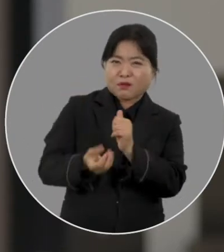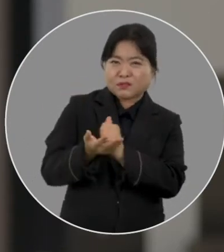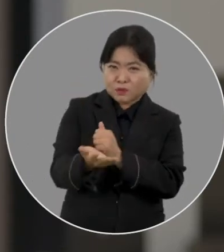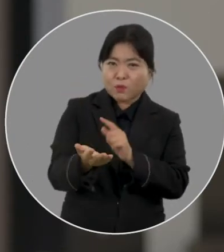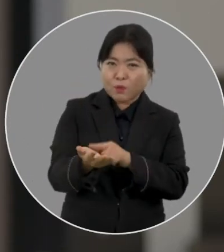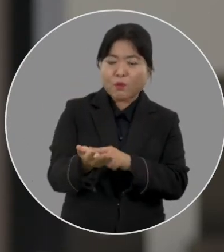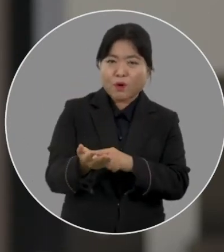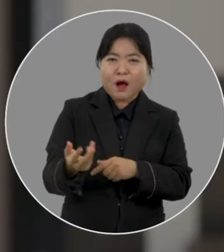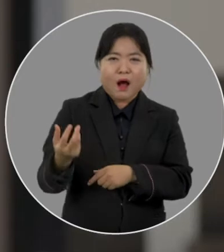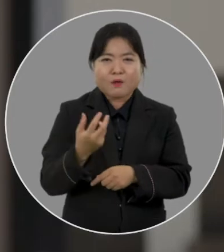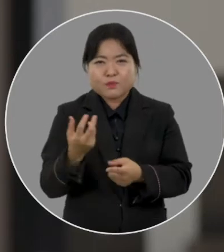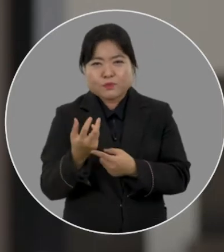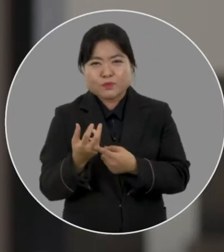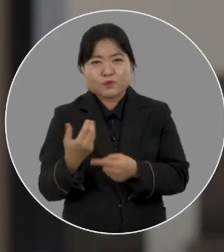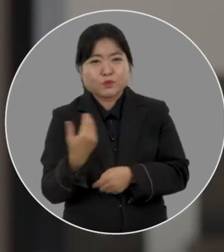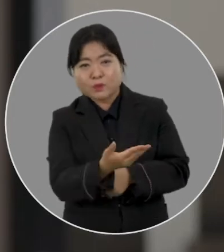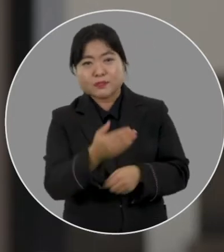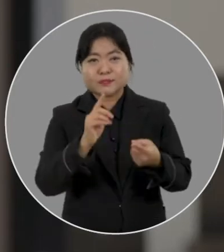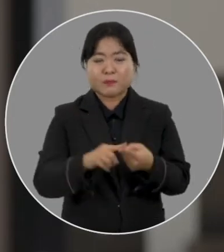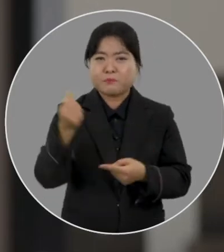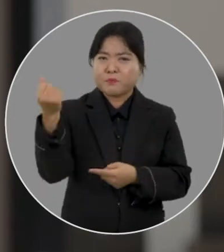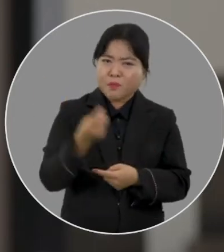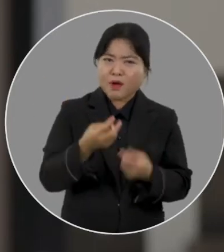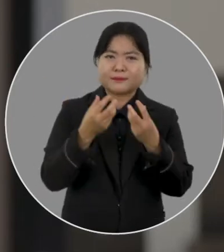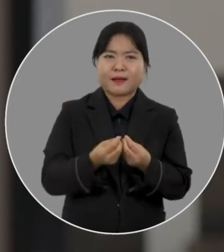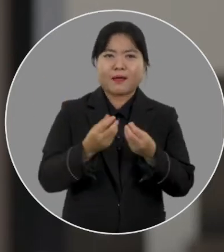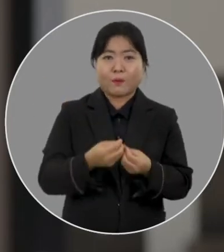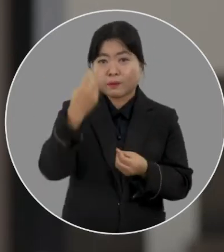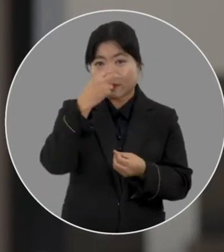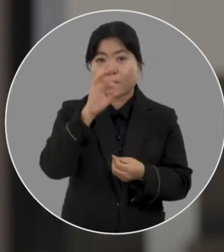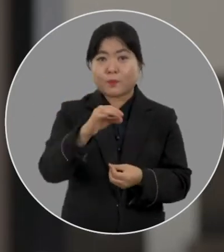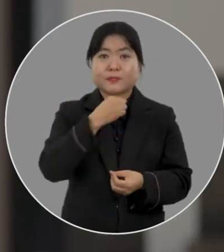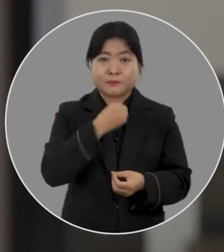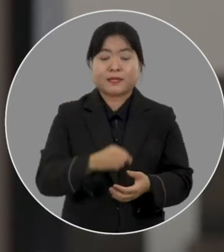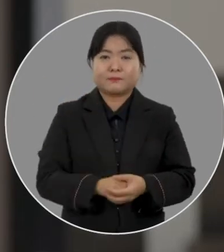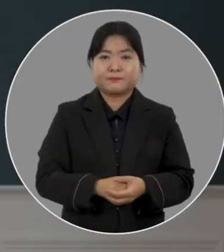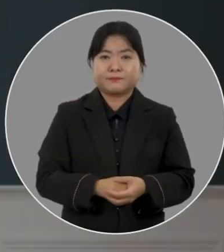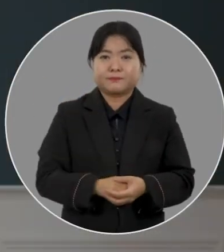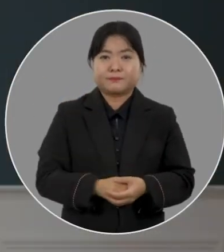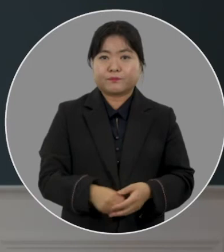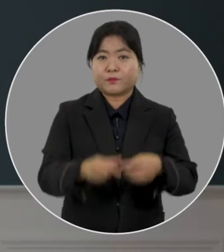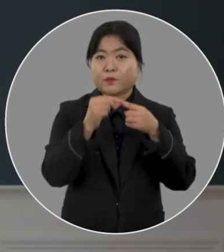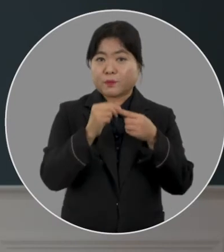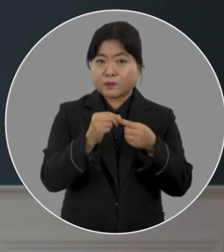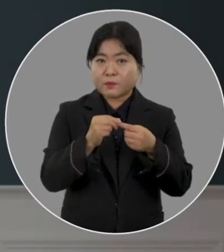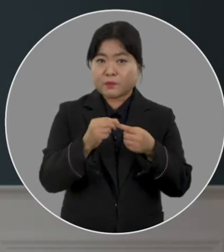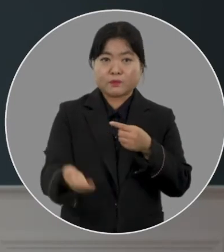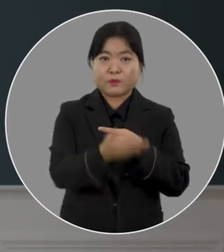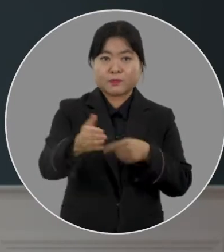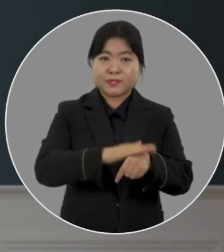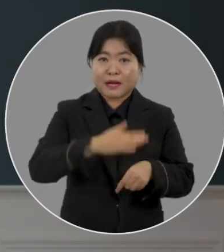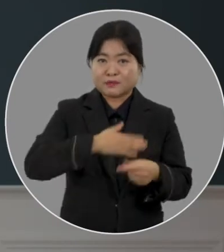악영향을 끼치고 아픔을 주었는지를 몇 가지 사례를 통해서 살펴보겠습니다. 첫 번째는 여러분이 잘